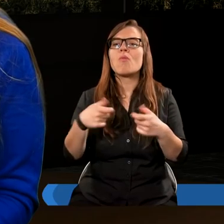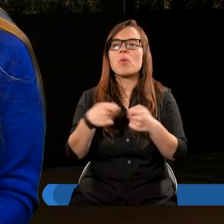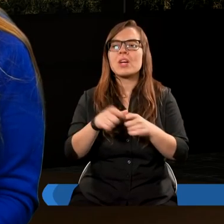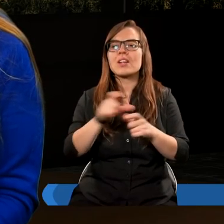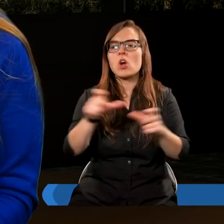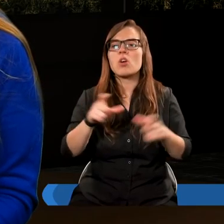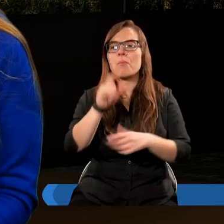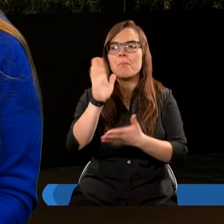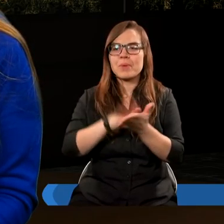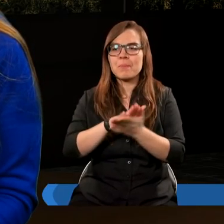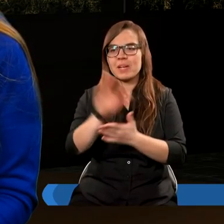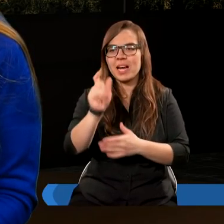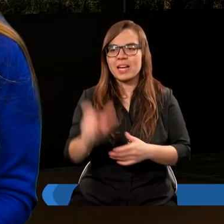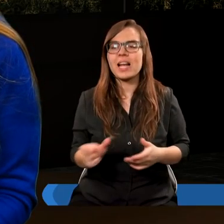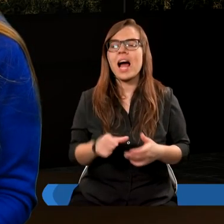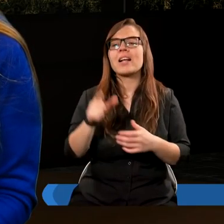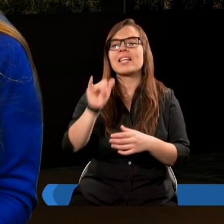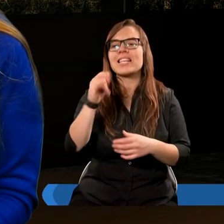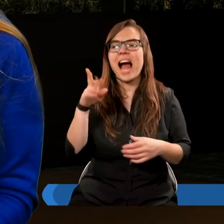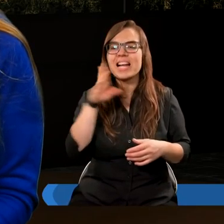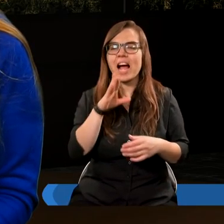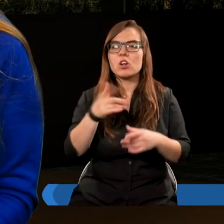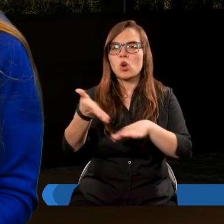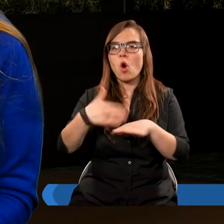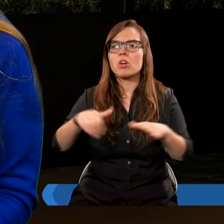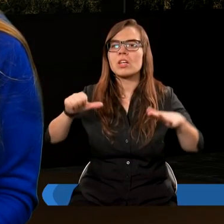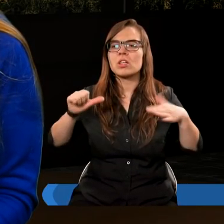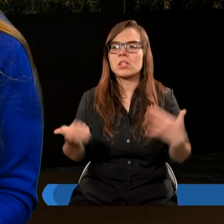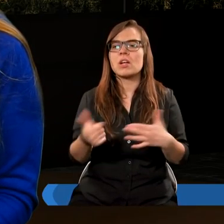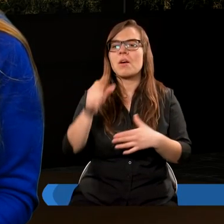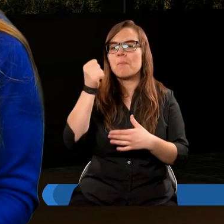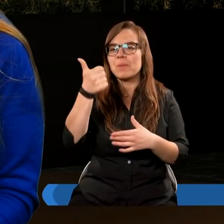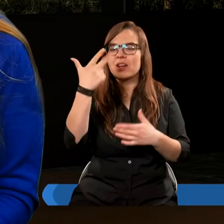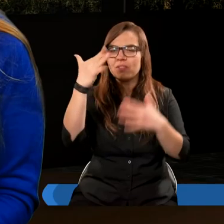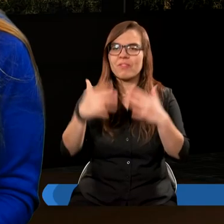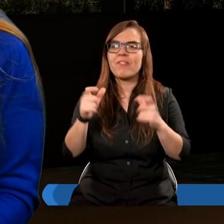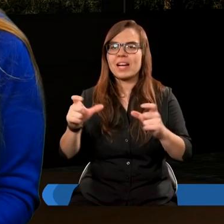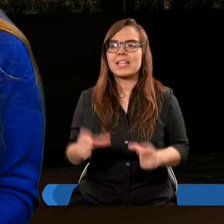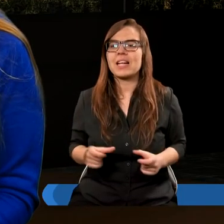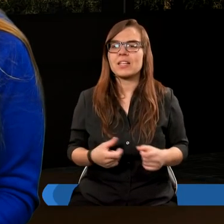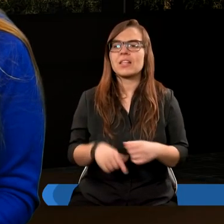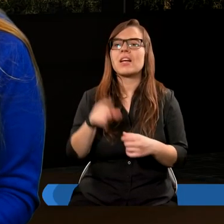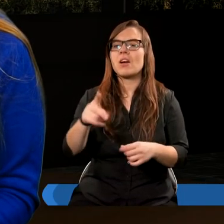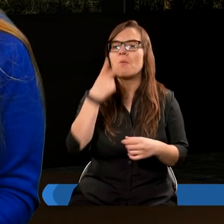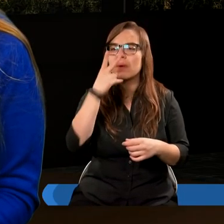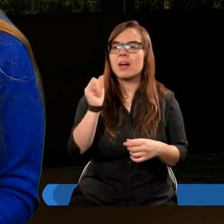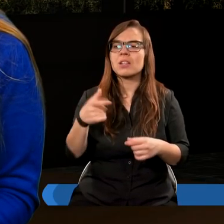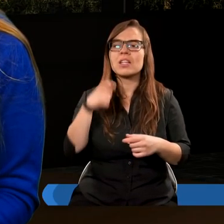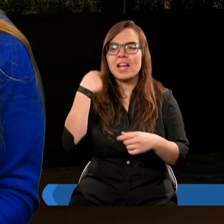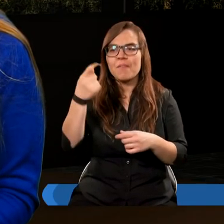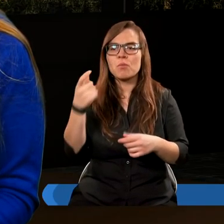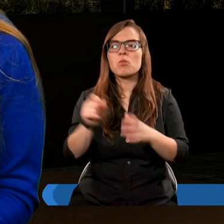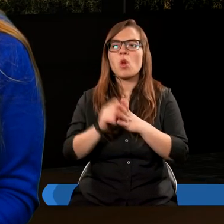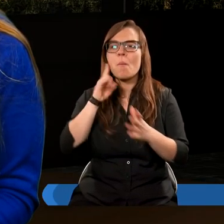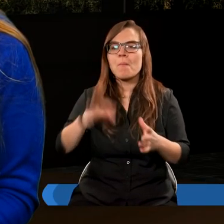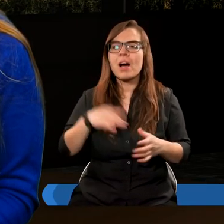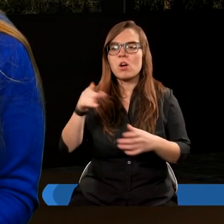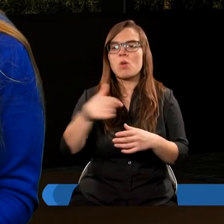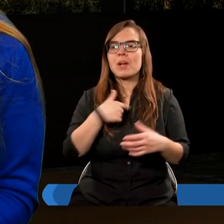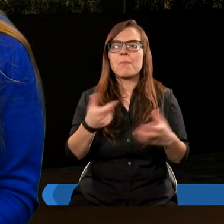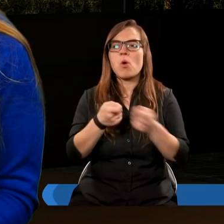Gdańskiej, Ozeasz, rozdział szósty, pierwsze wersety. Chodźcie i zawróćmy do Pana, bo On nas